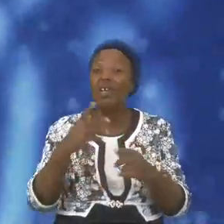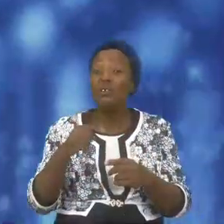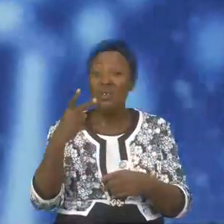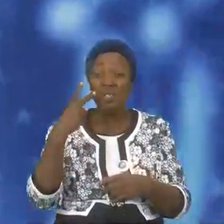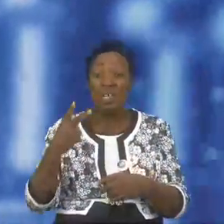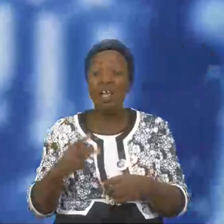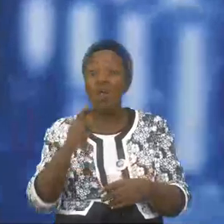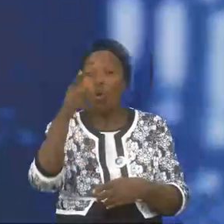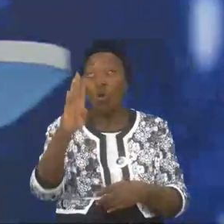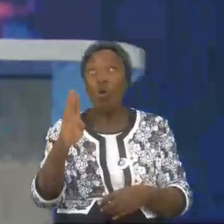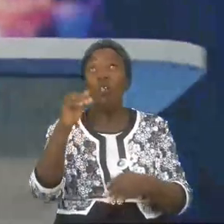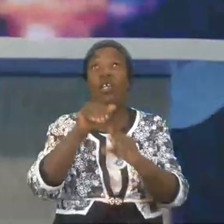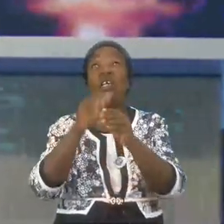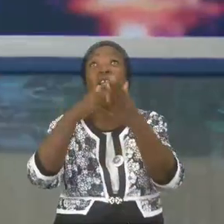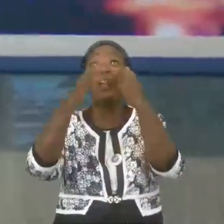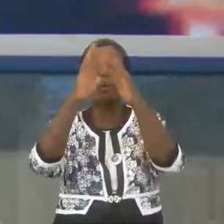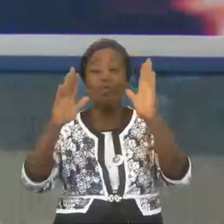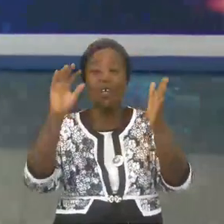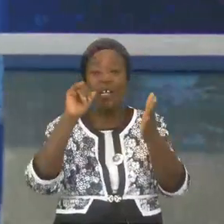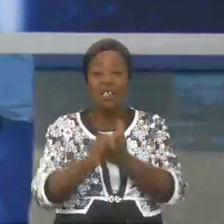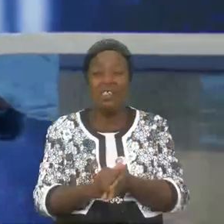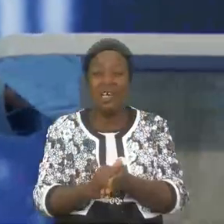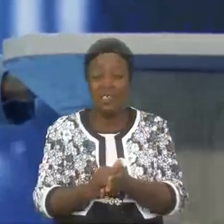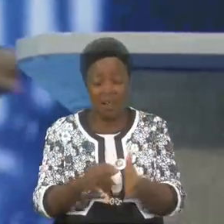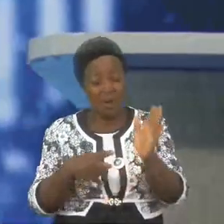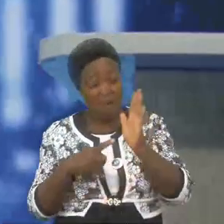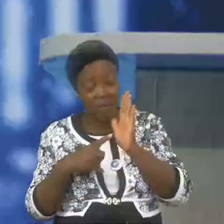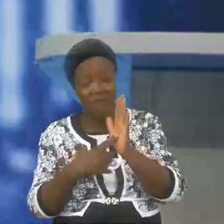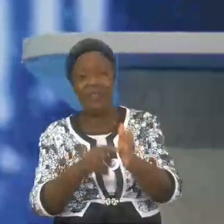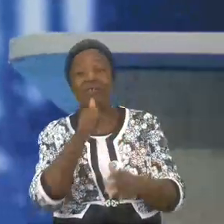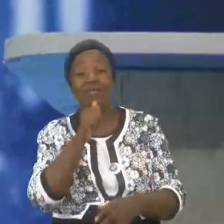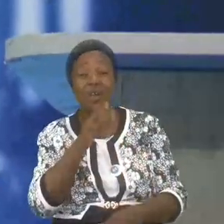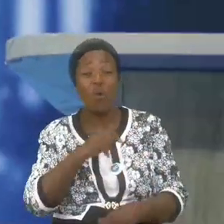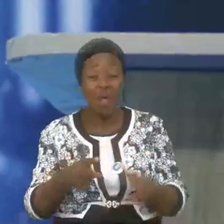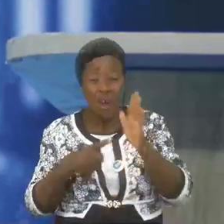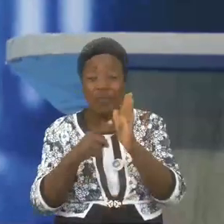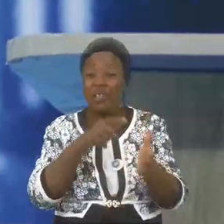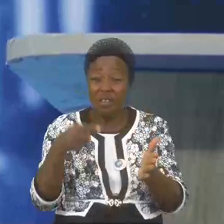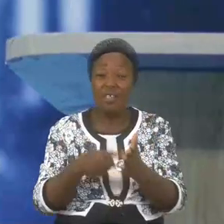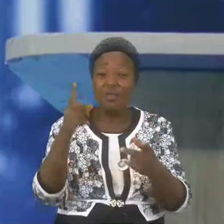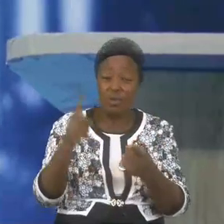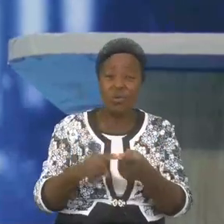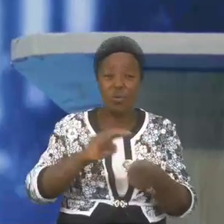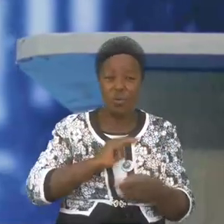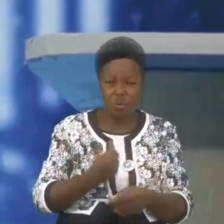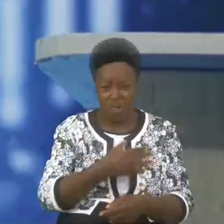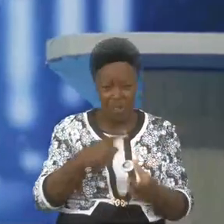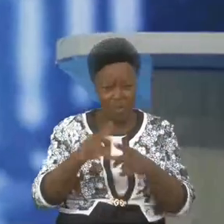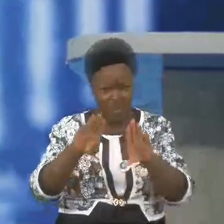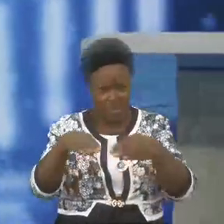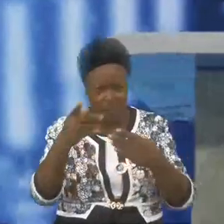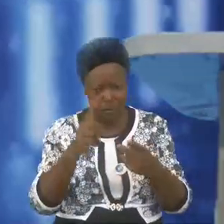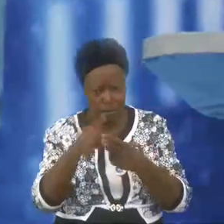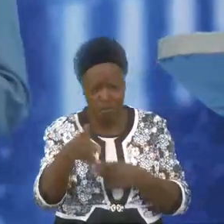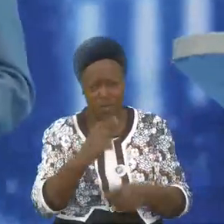Dieu qui est au ciel. Révèle les secrets. il va retourner, nous révéler cela et je te